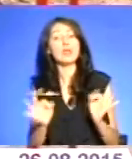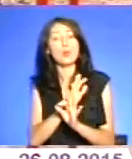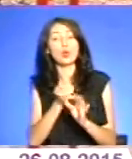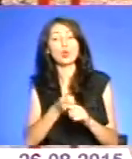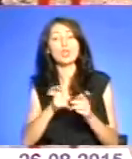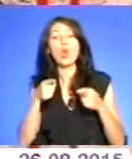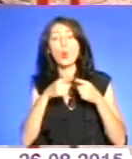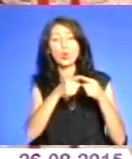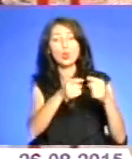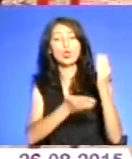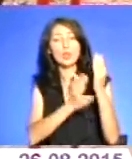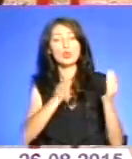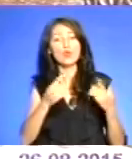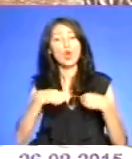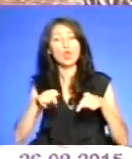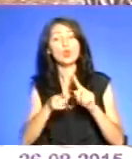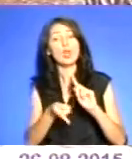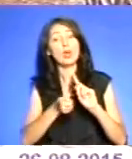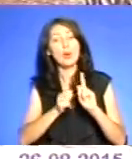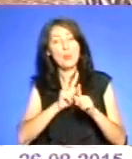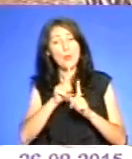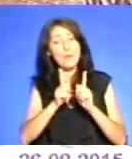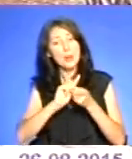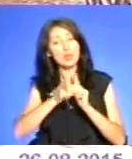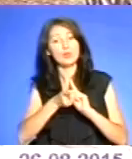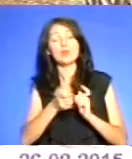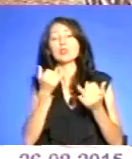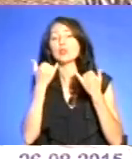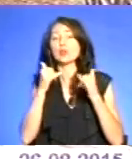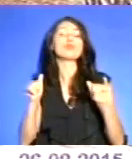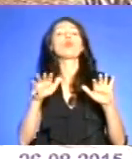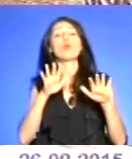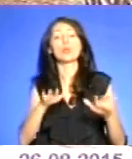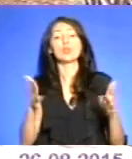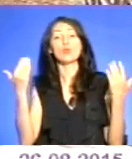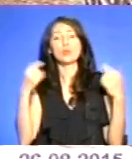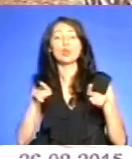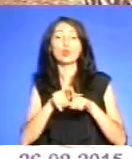куточок лісової зони перетворився на чудову ошатну місцину відпочинку та здоров'я.